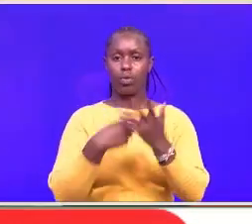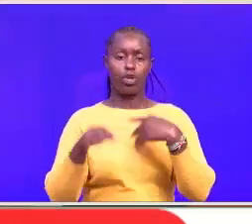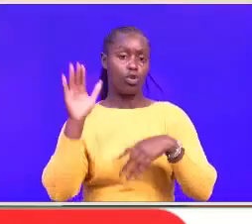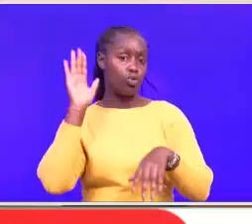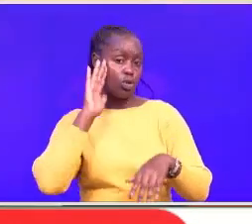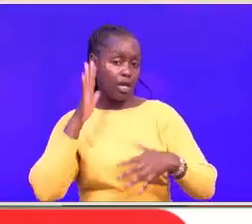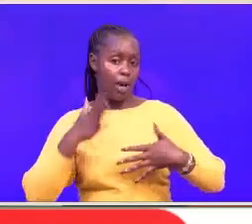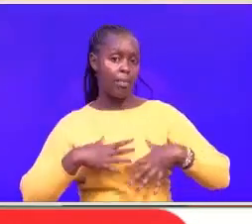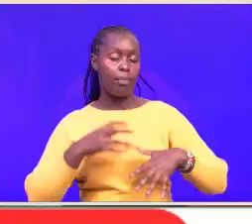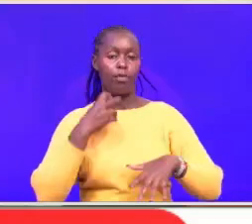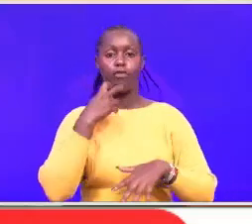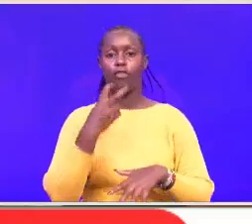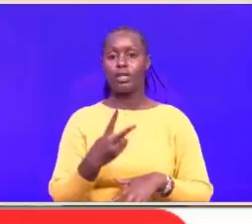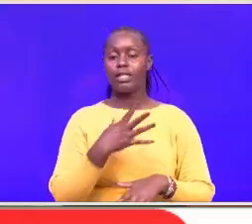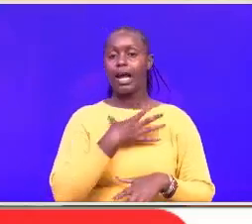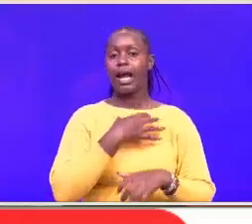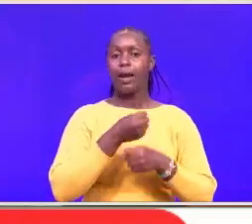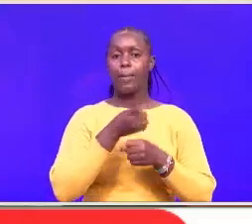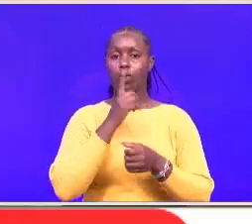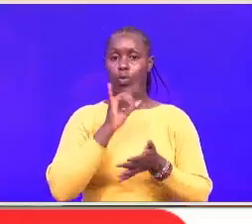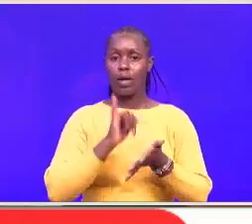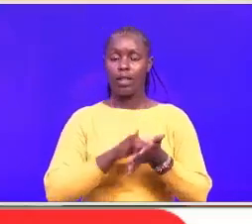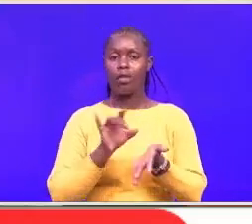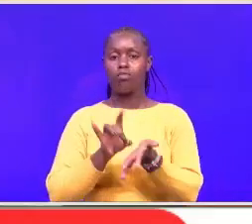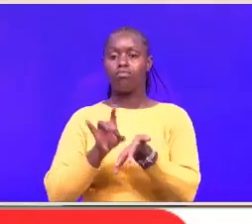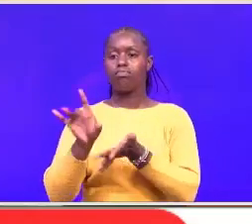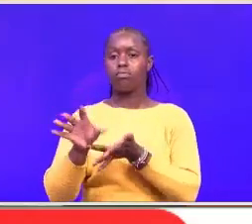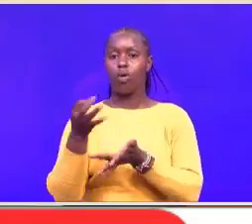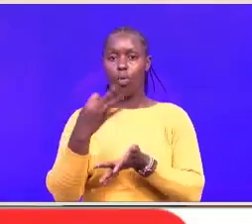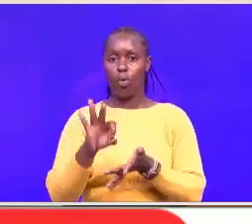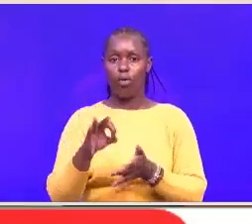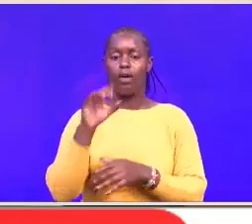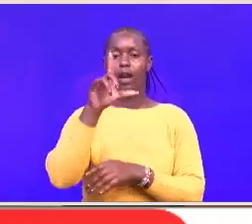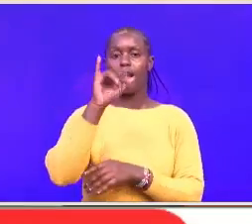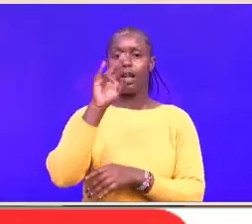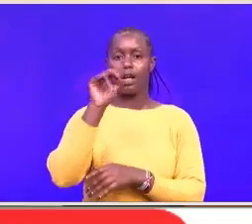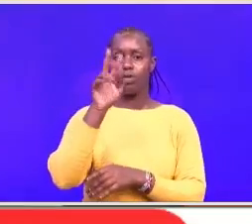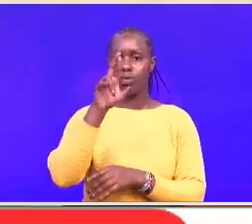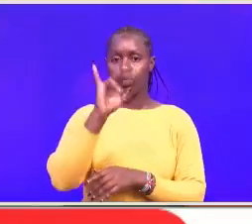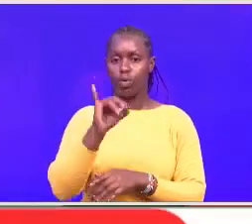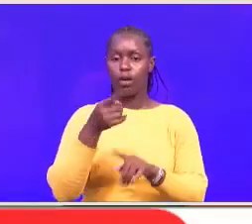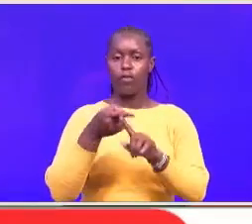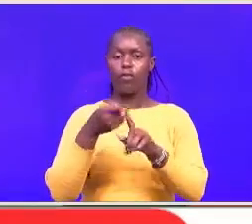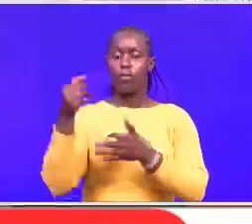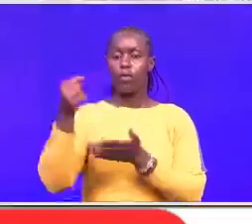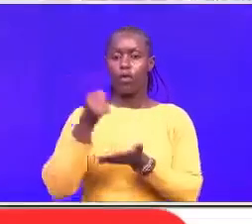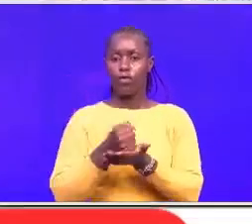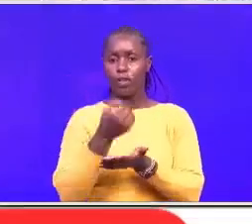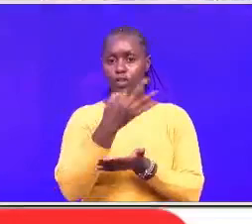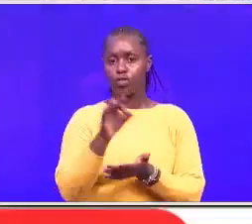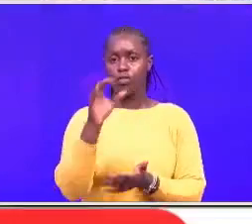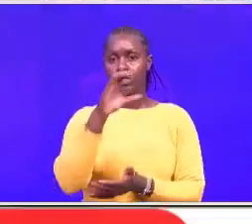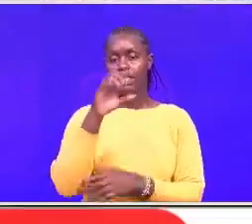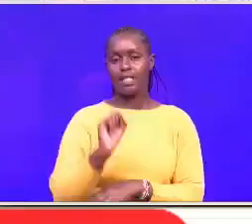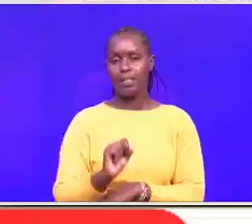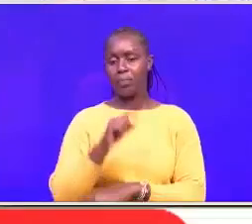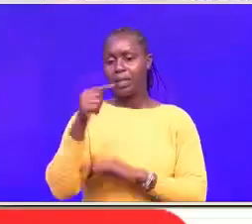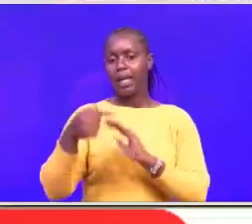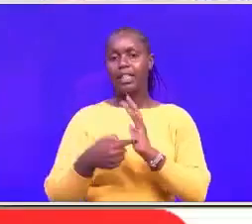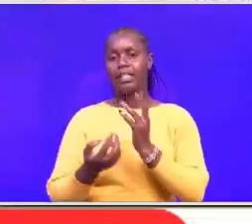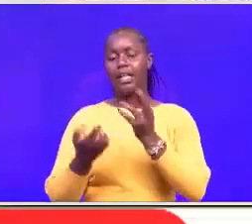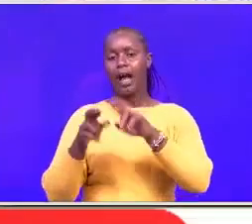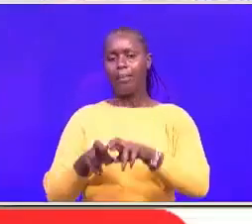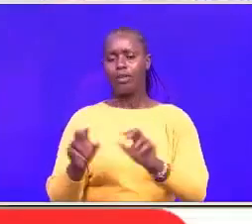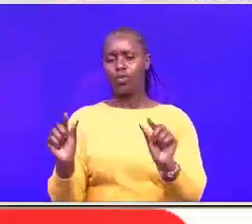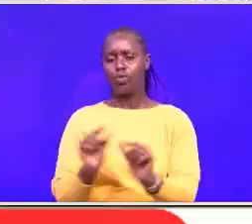take necessary actions to ensure the removal of Honorable Mithika Linturi from the office of Cabinet Secretary. Haya yanakuja siku chache